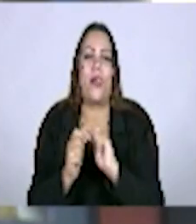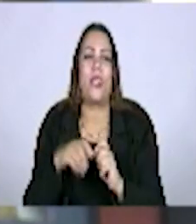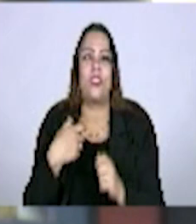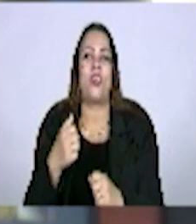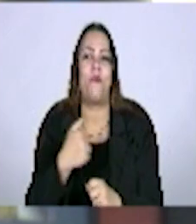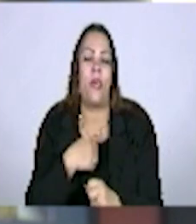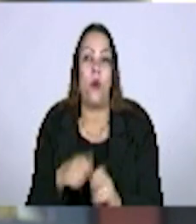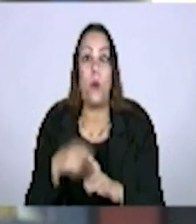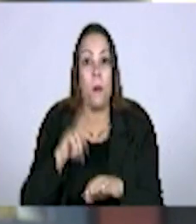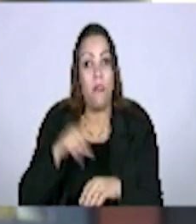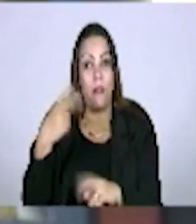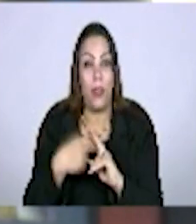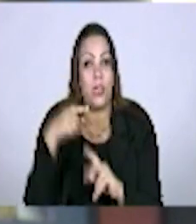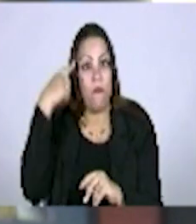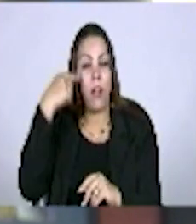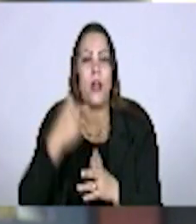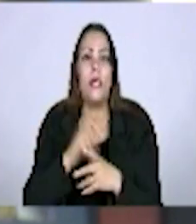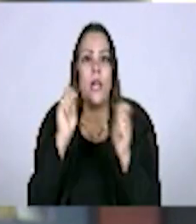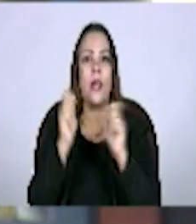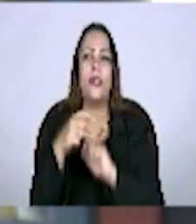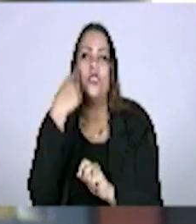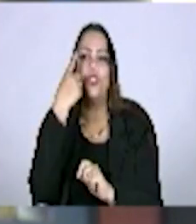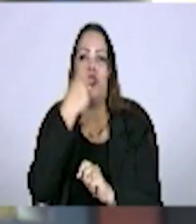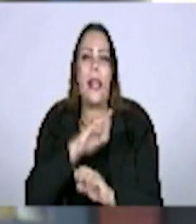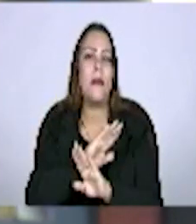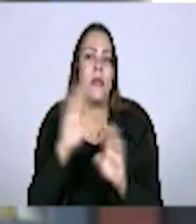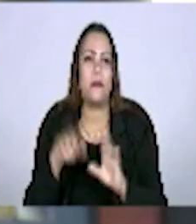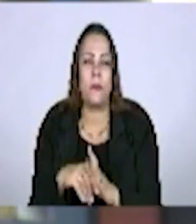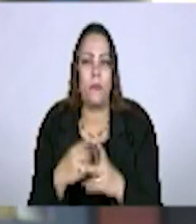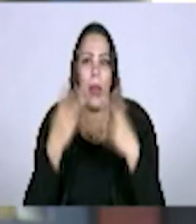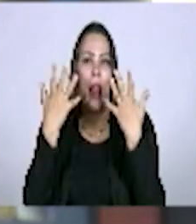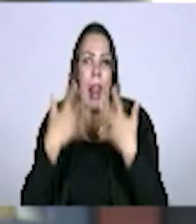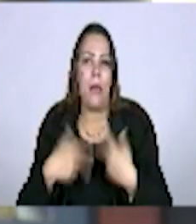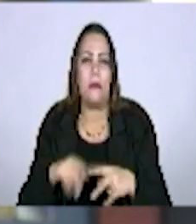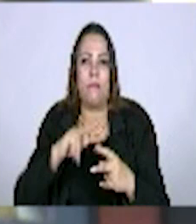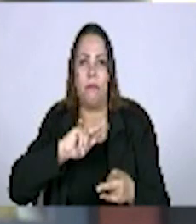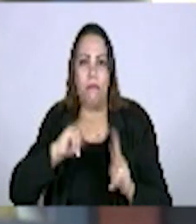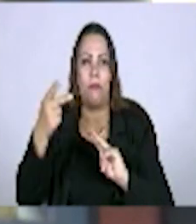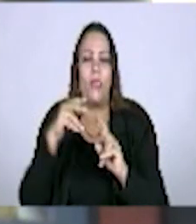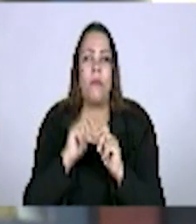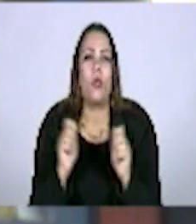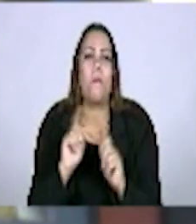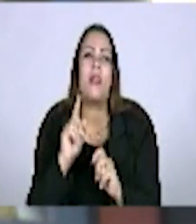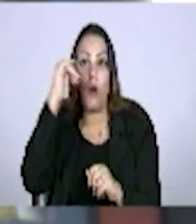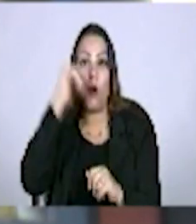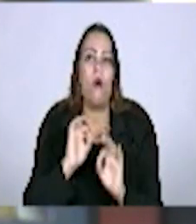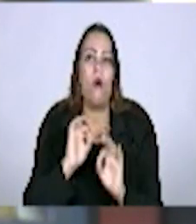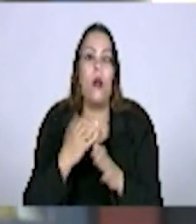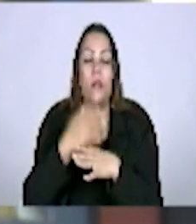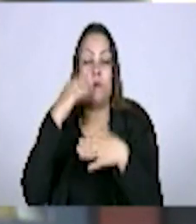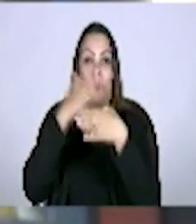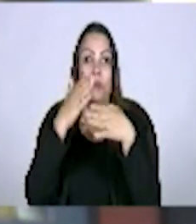وفي اللي فاكر ان التغيير عباره عن تغيير شكلي تغيير في المظهر الخارجي لكن الجوهر يظل كما هو بتشوف مباني